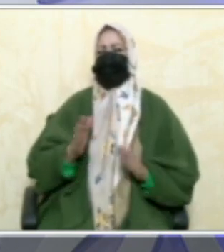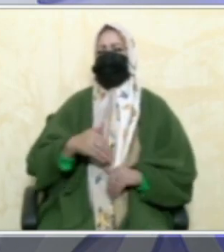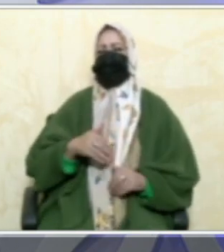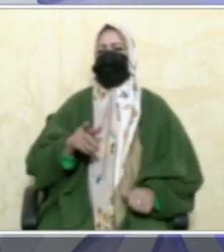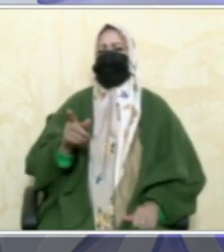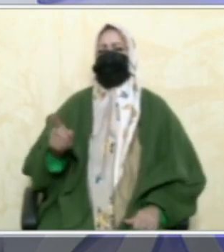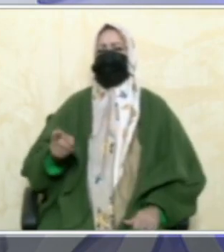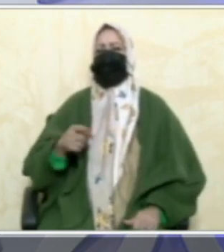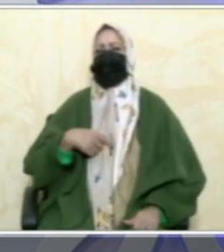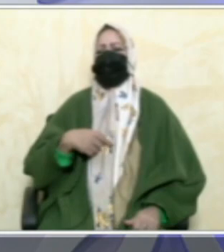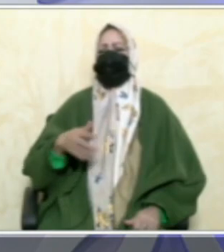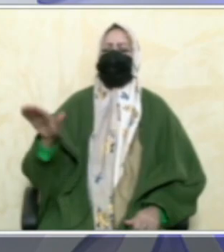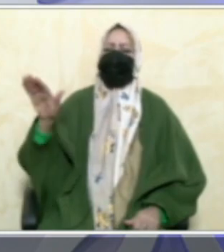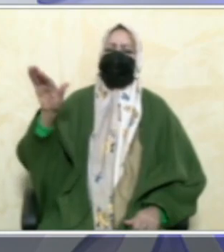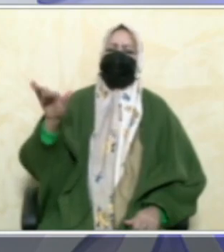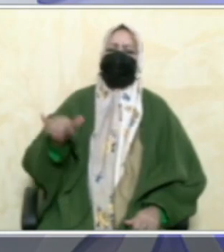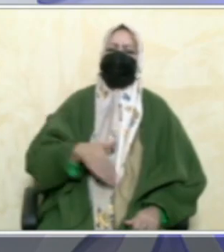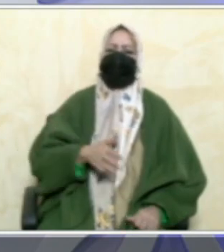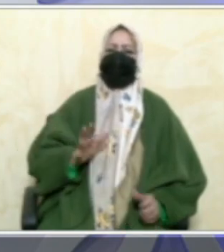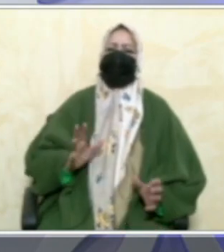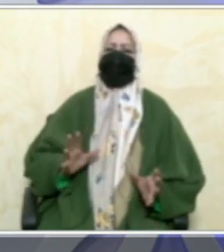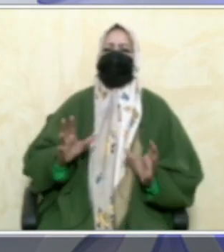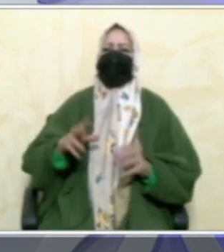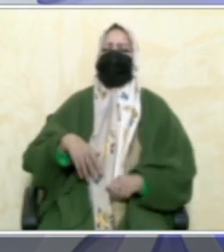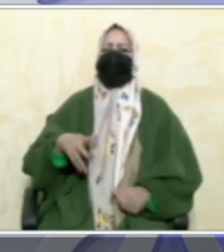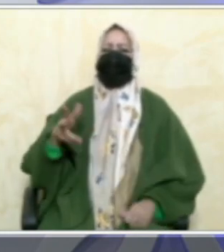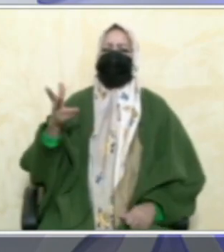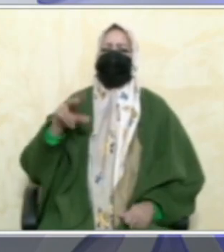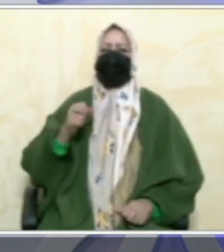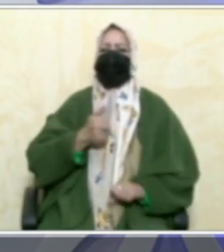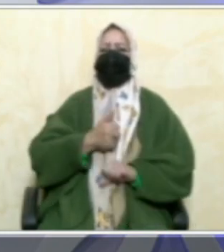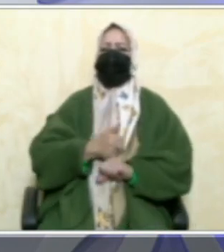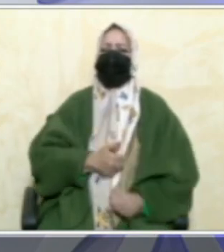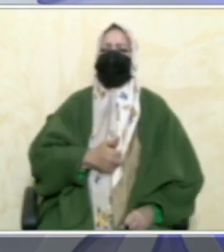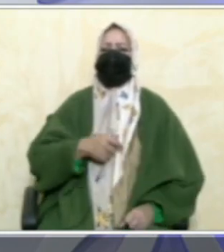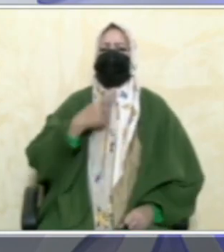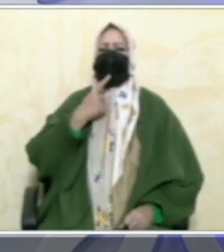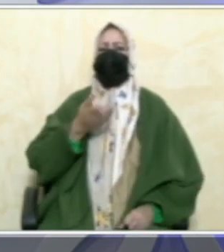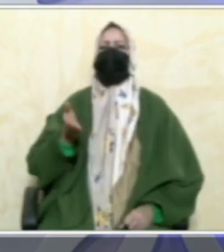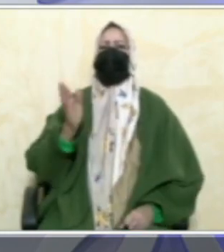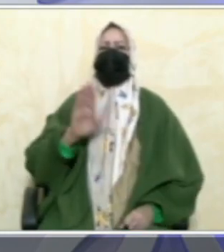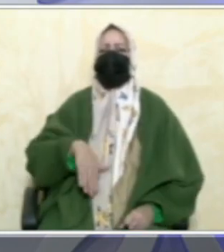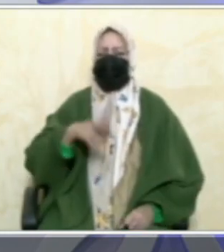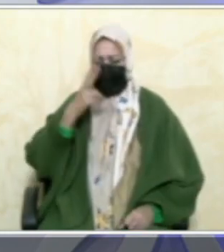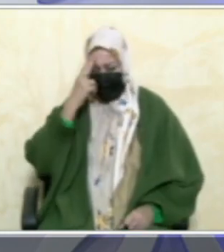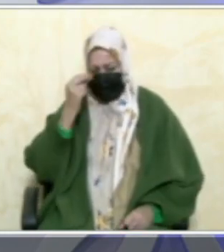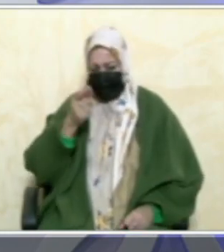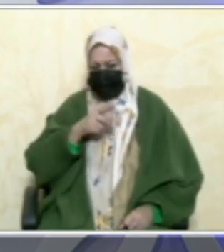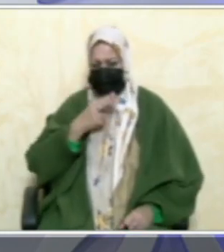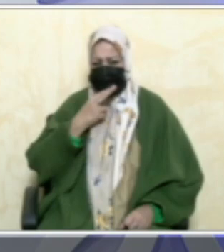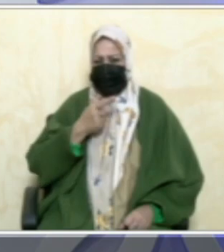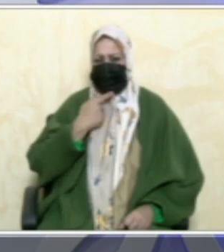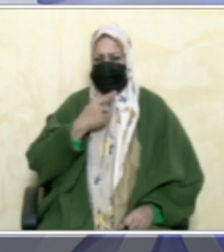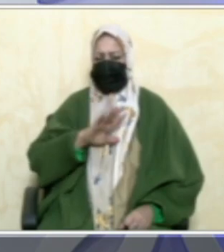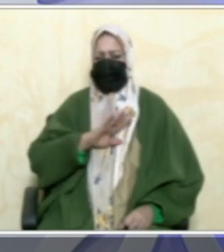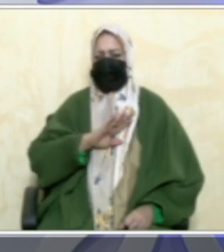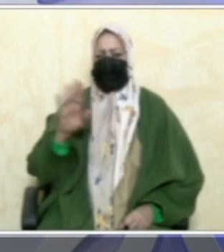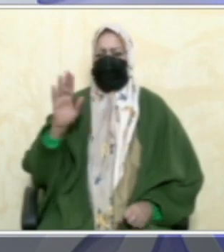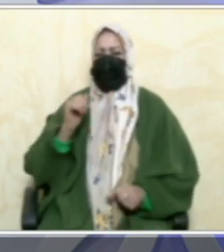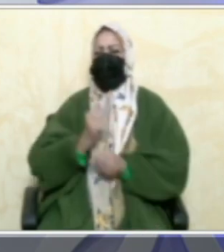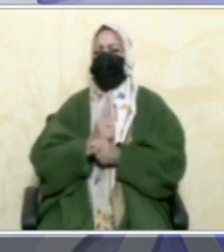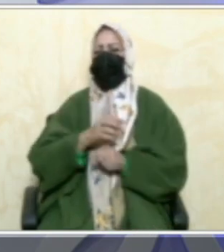أنصار الحوثي الموت لإسرائيل والكلام هذا. هم في الحقيقة عمرهم ما فعلوا شيئا يؤذي إسرائيل ولا